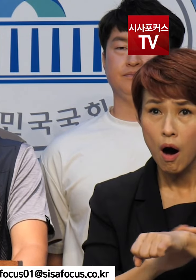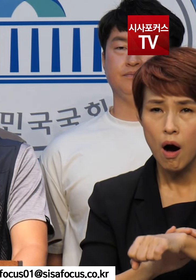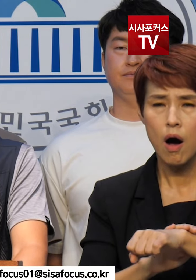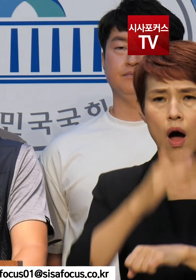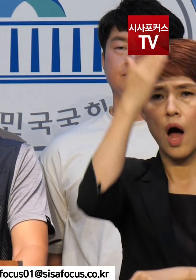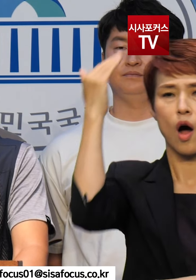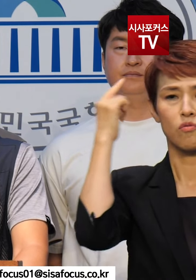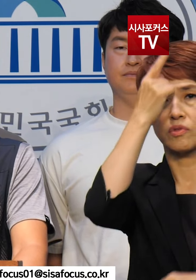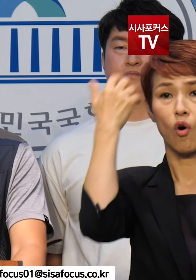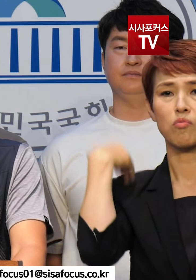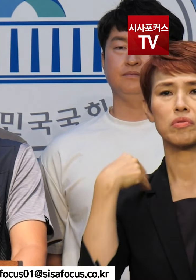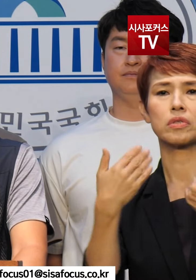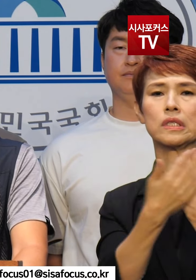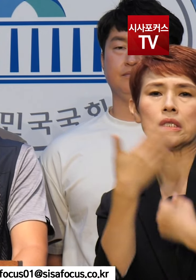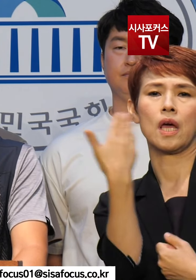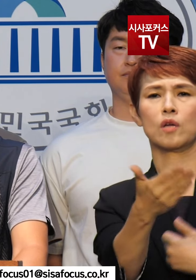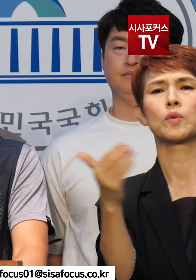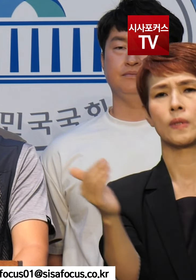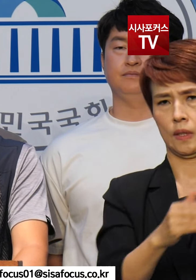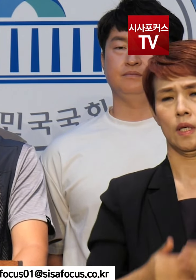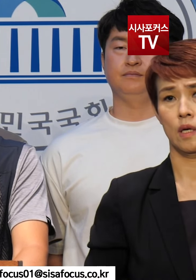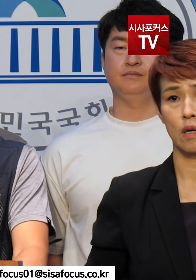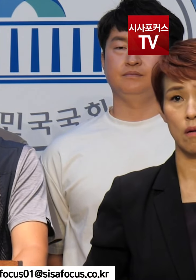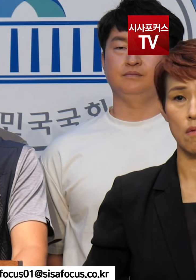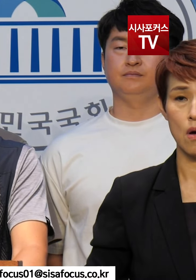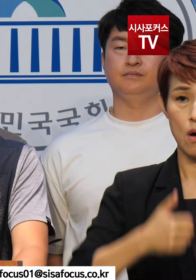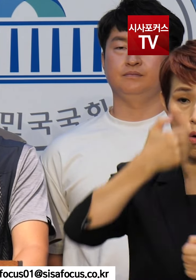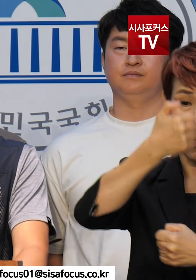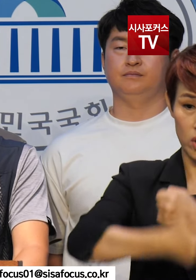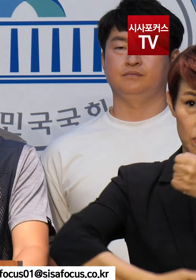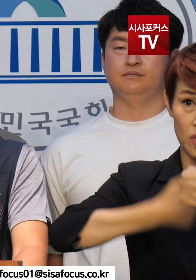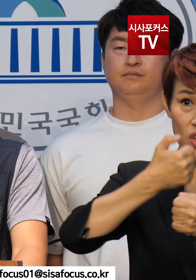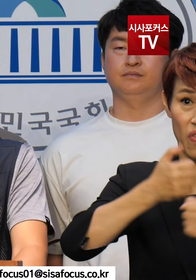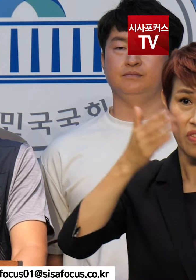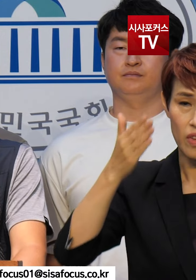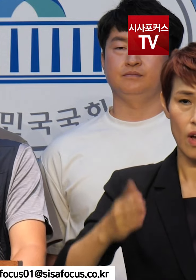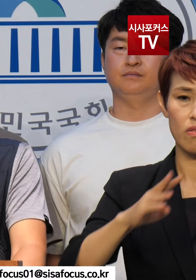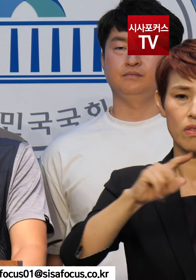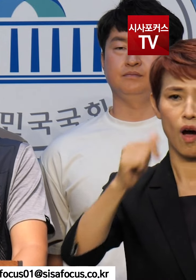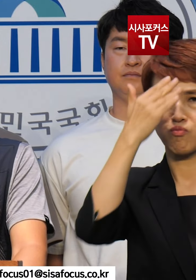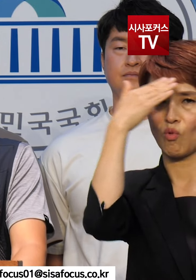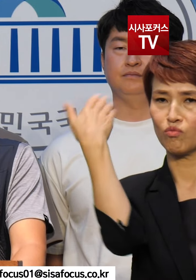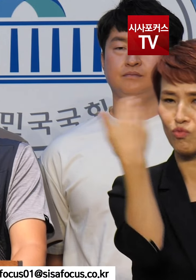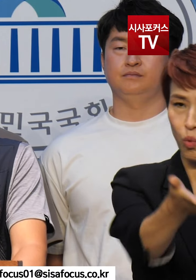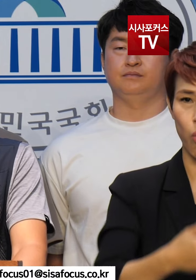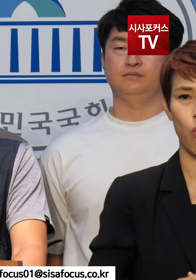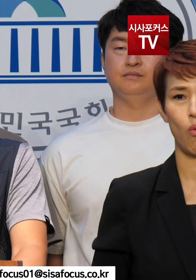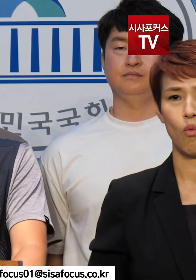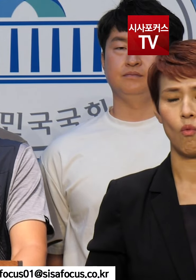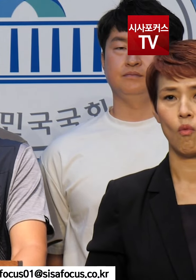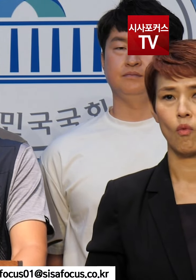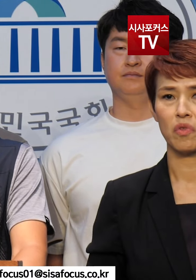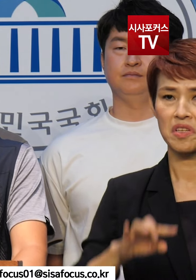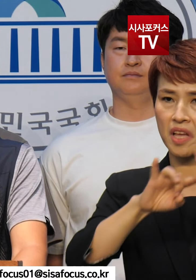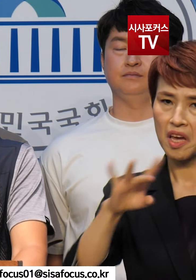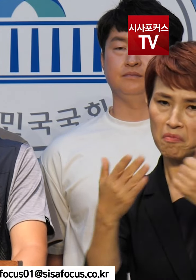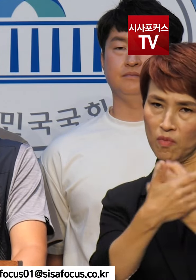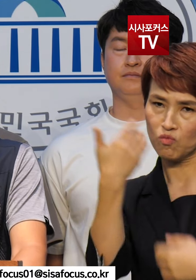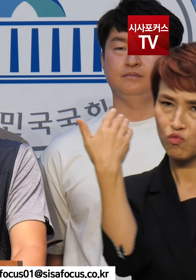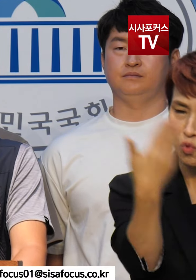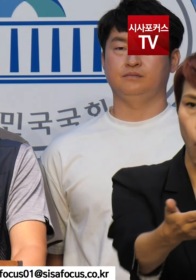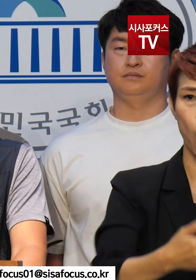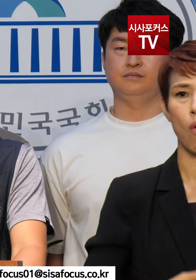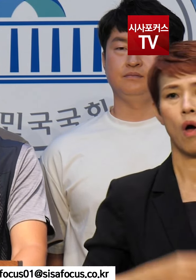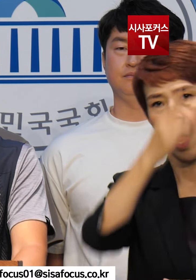정부의 특혜도 한몫을 합니다. 50년간 토지를 무상으로 제공하고 법인세와 각종 세제 지원을